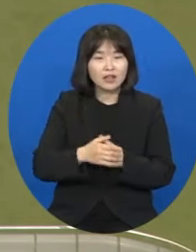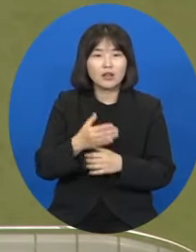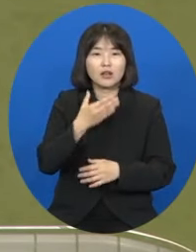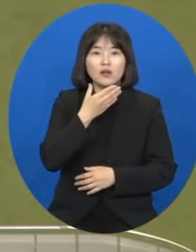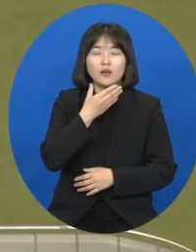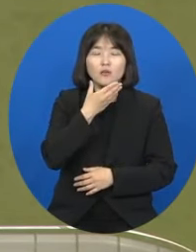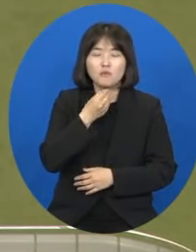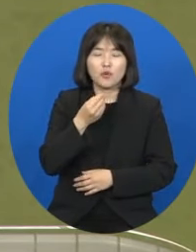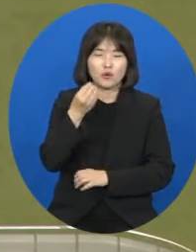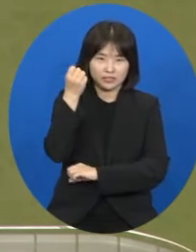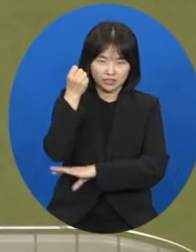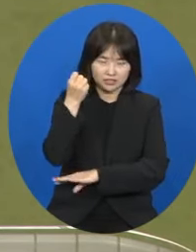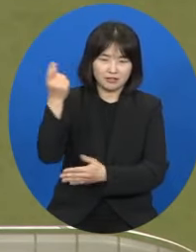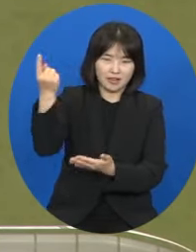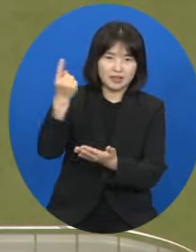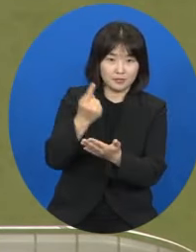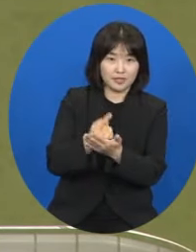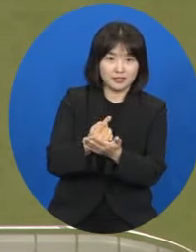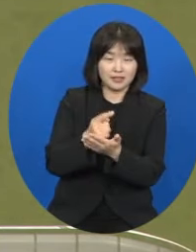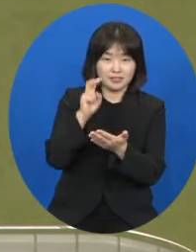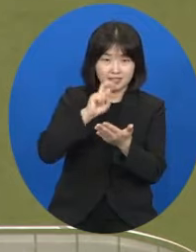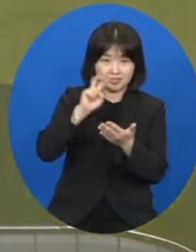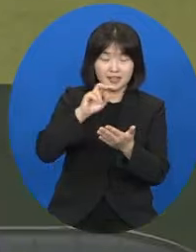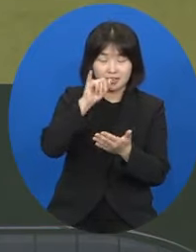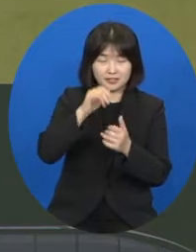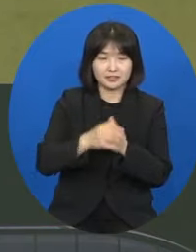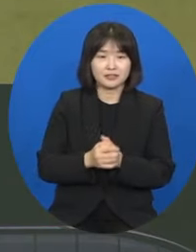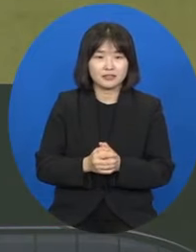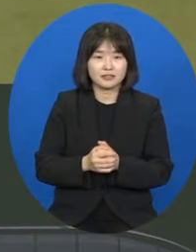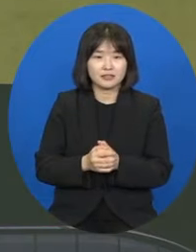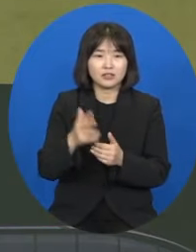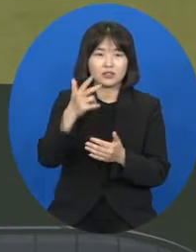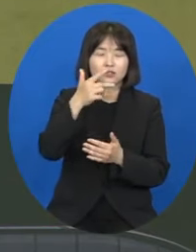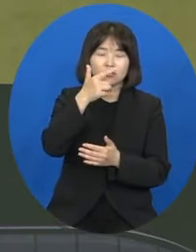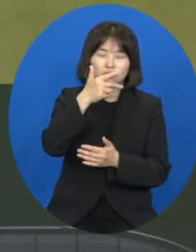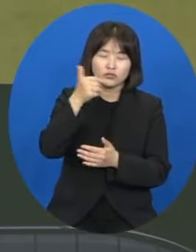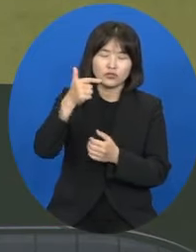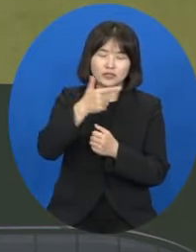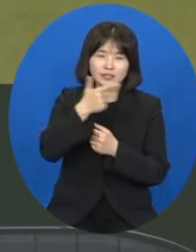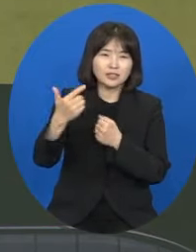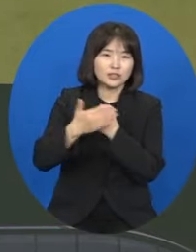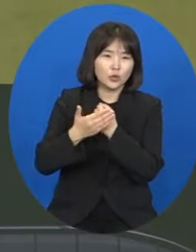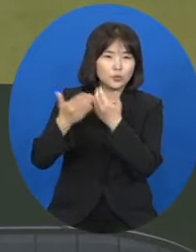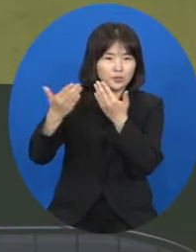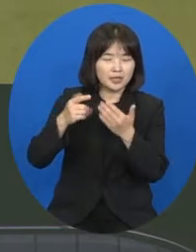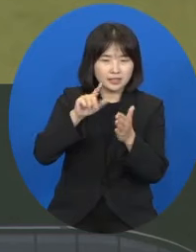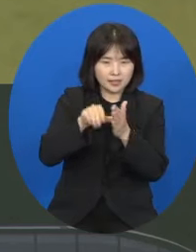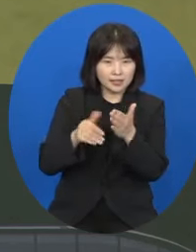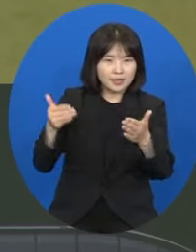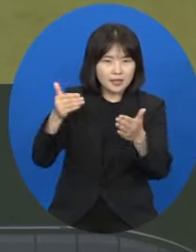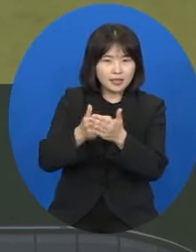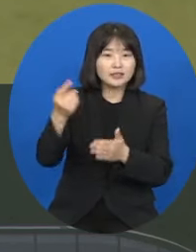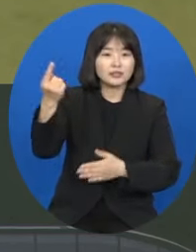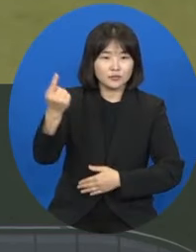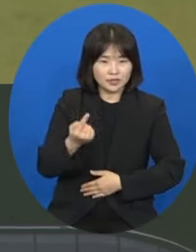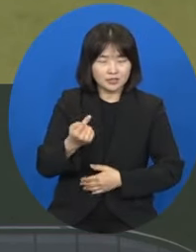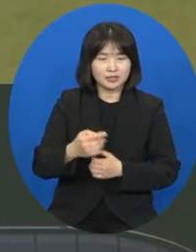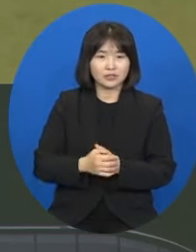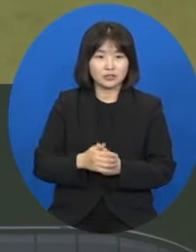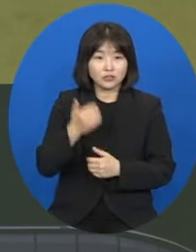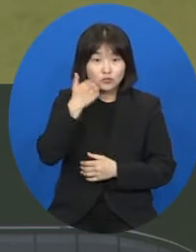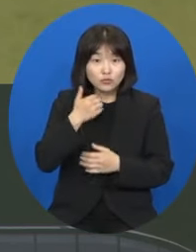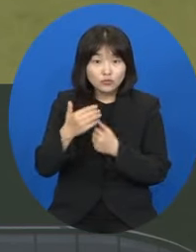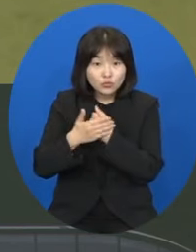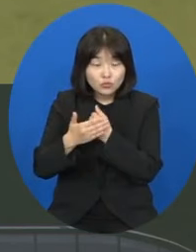강림하사라는 찬송가입니다. 2절에 이런 가사가 있어요. 주의 크신 도움받아 이때까지 왔으니. 누구의